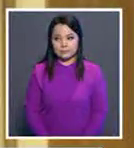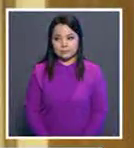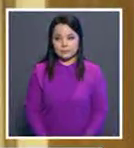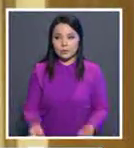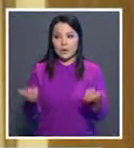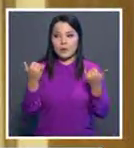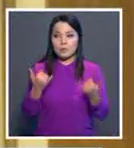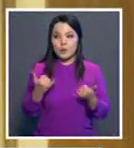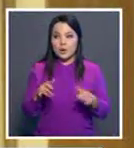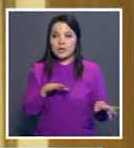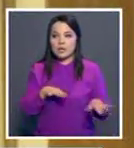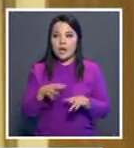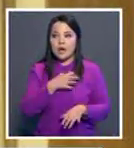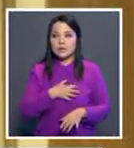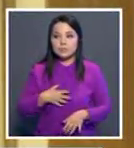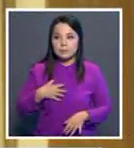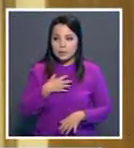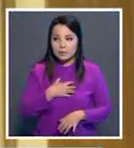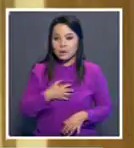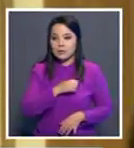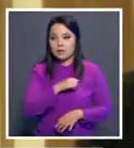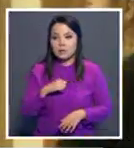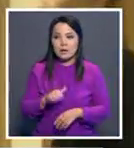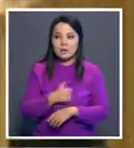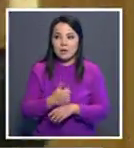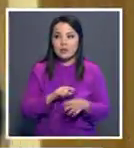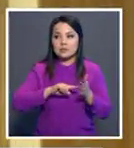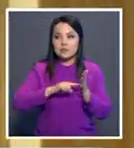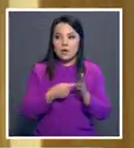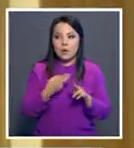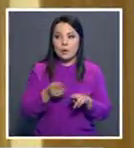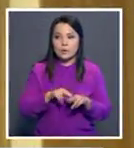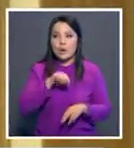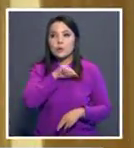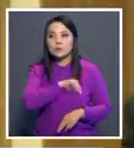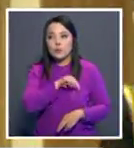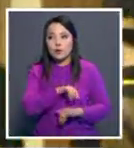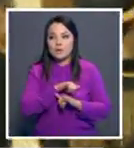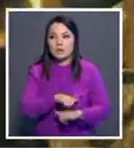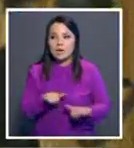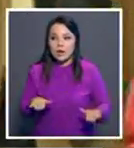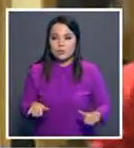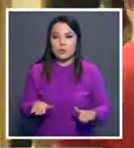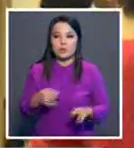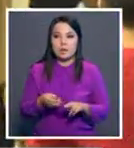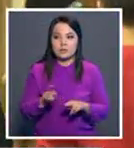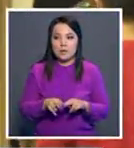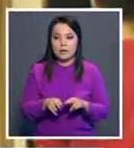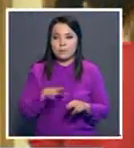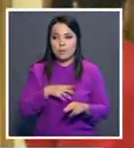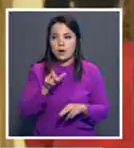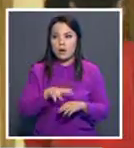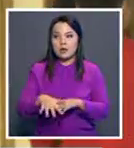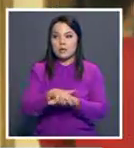Бүгінгі шараның ең жаңағы басты мақсаттарының бірі осы рухани жаңғыру бағдарламасын халыққа